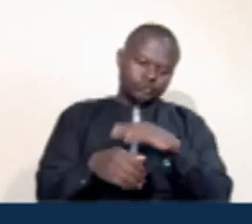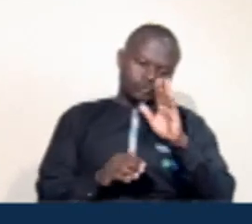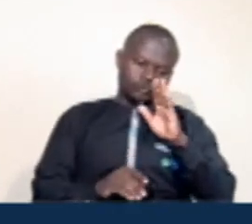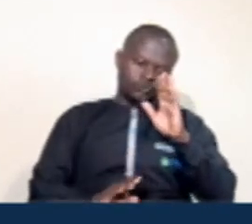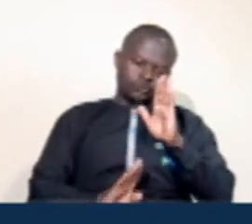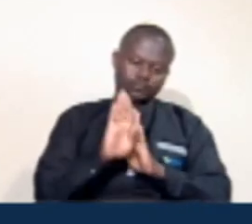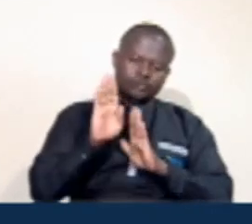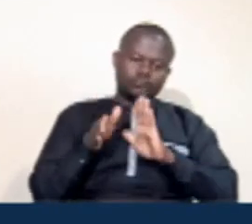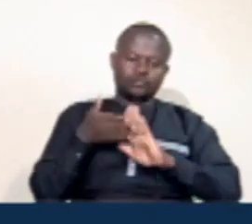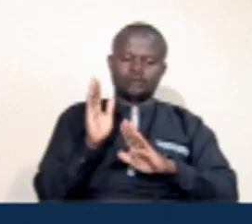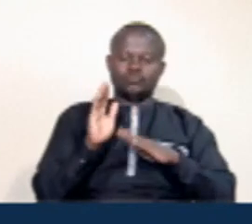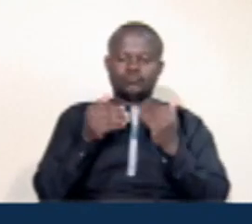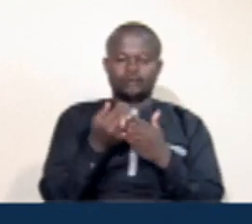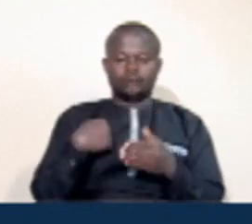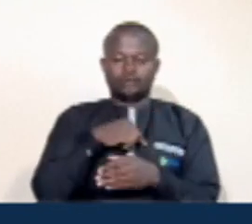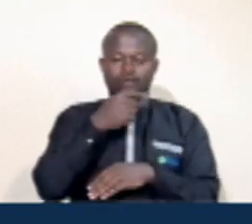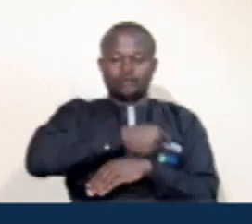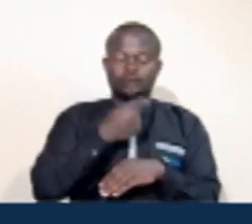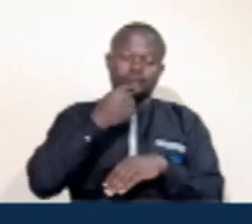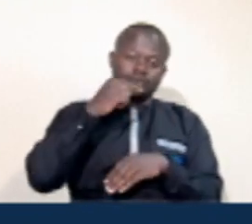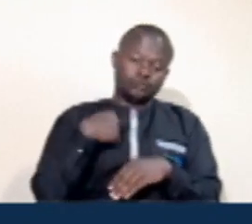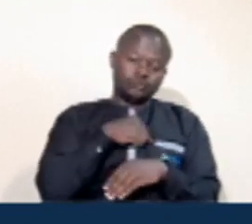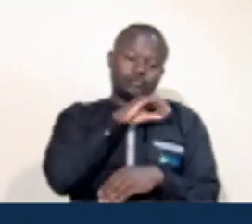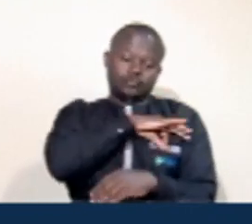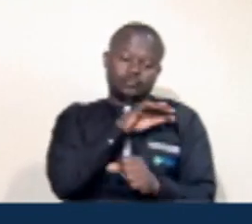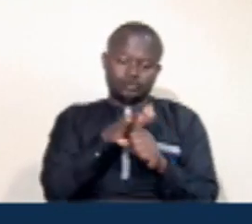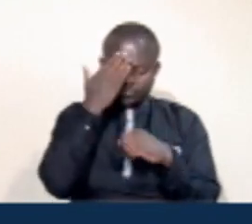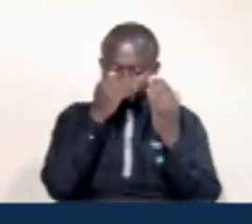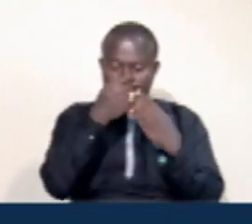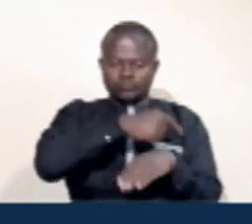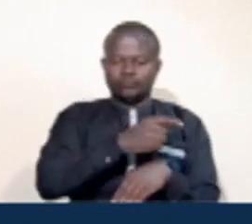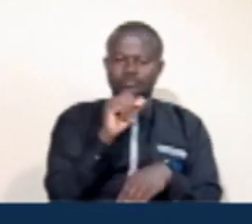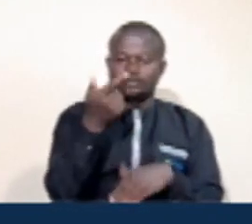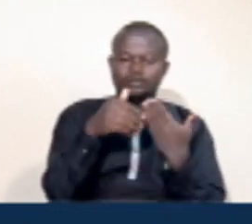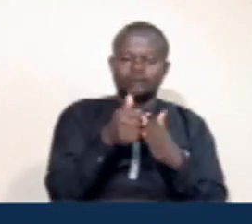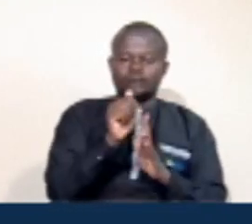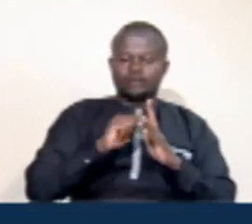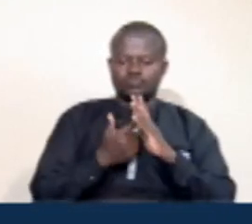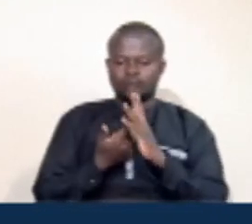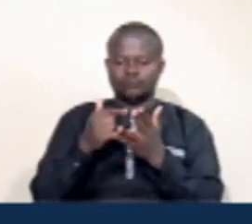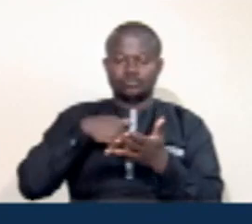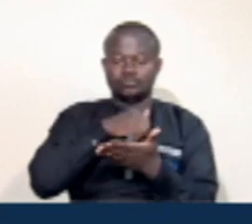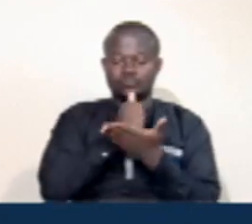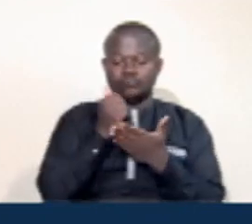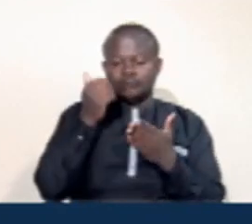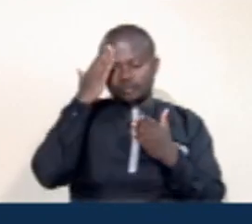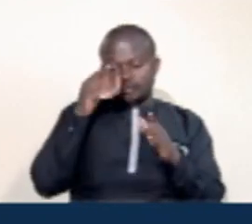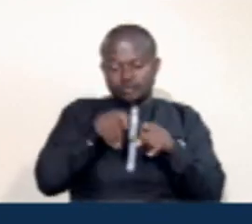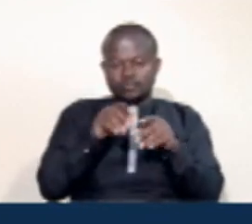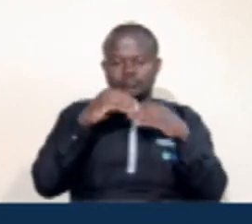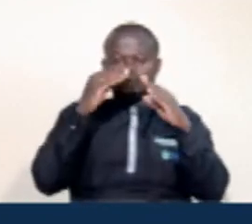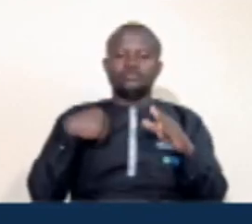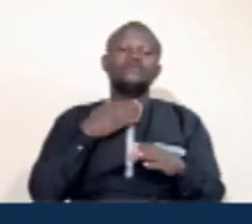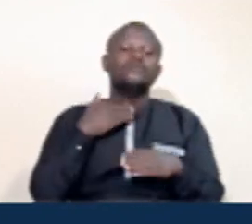iterambere. Nk'uyu munsi wa mbere twungutse cyane kuko uyu munsi wa mbere ni nayo ntangiriro ya indi idufasha kumenya nk'umuyobozi ushaka